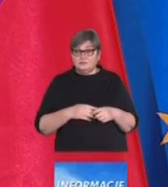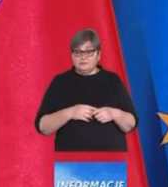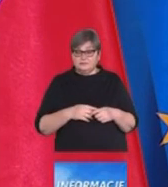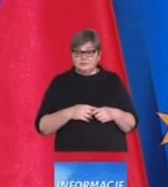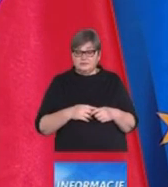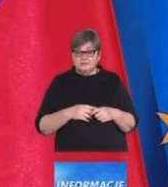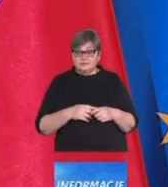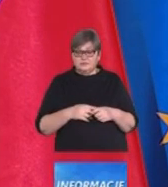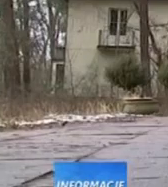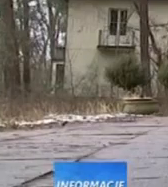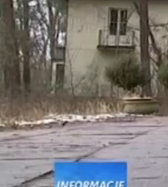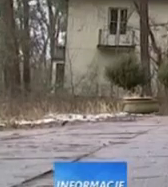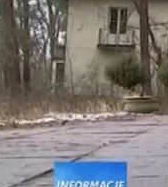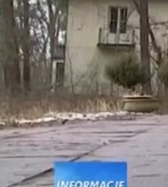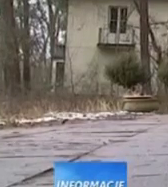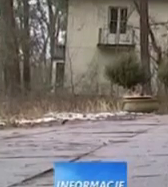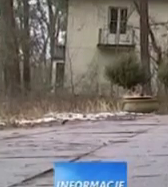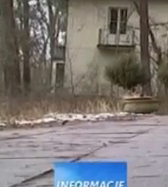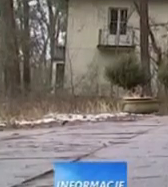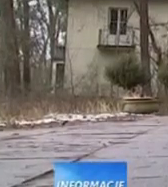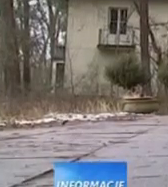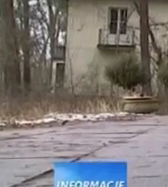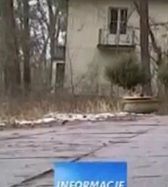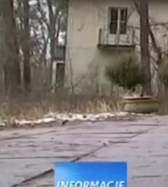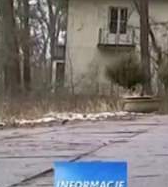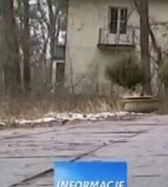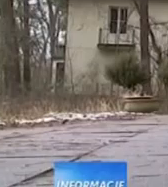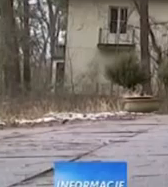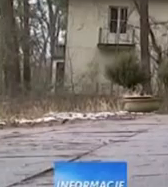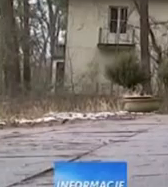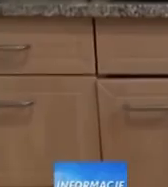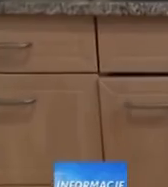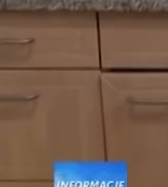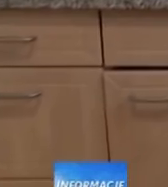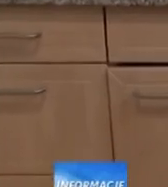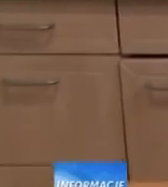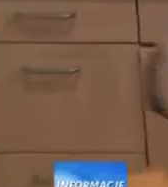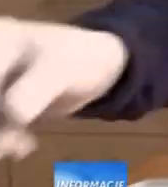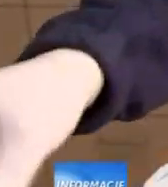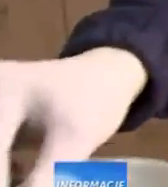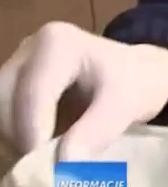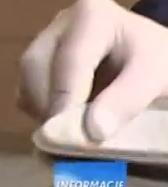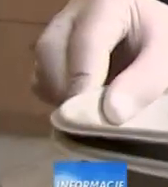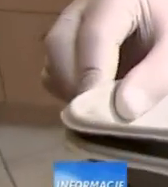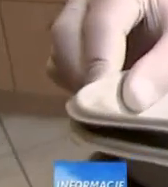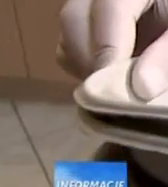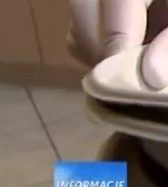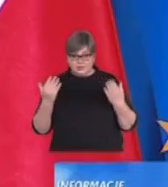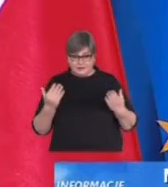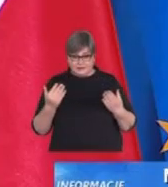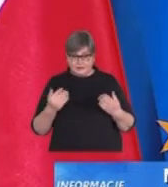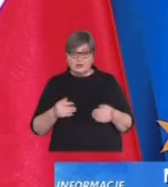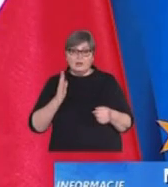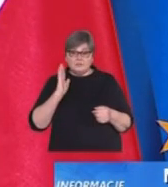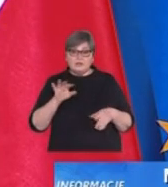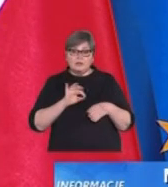producentami szczepionek. Tymczasem premier Mateusz Morawiecki zdecydował o wysłaniu 200 polskich lekarzy i ratowników na Słowację.